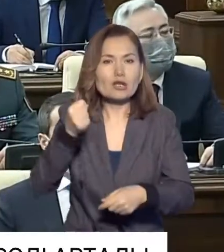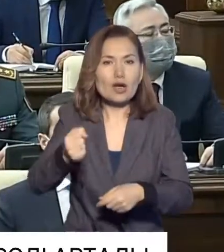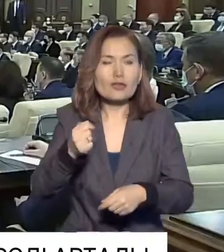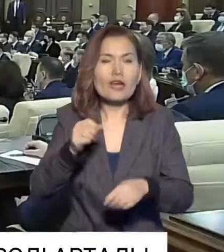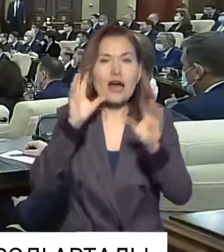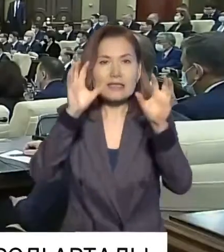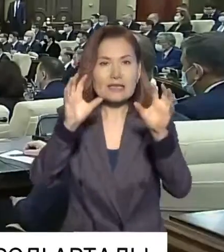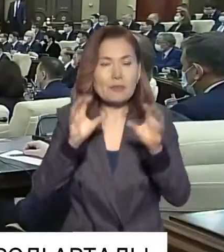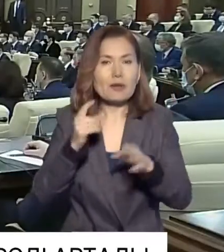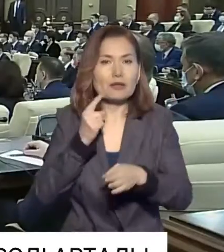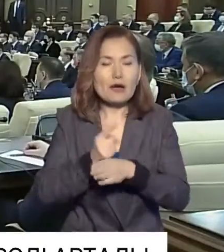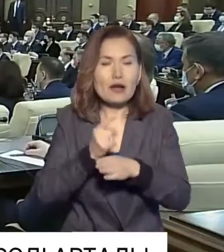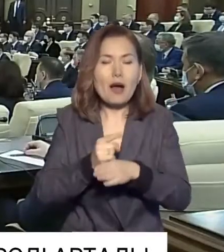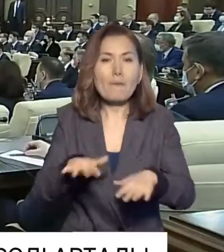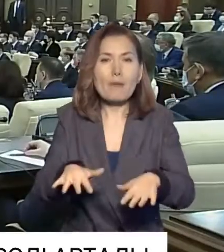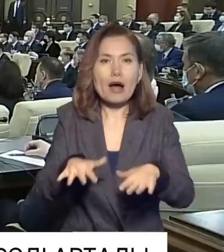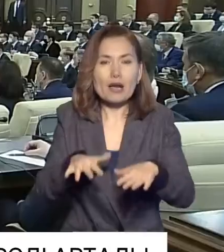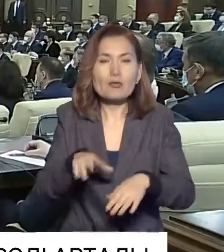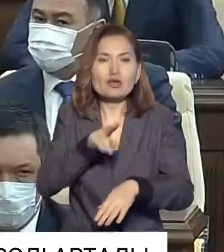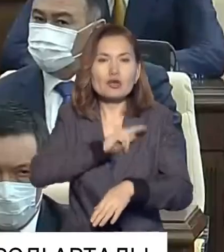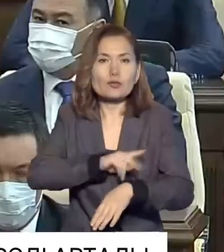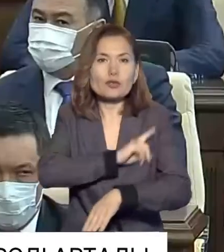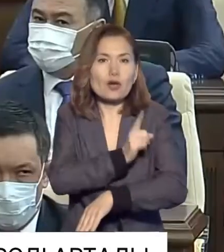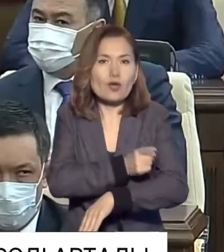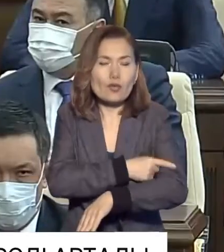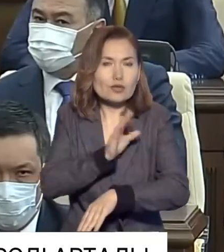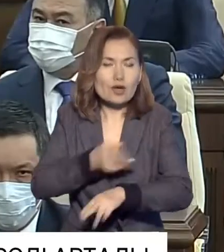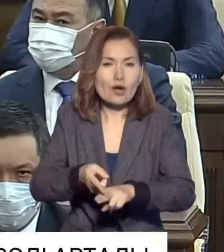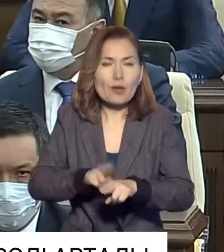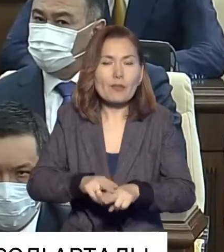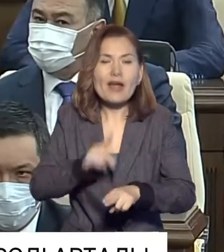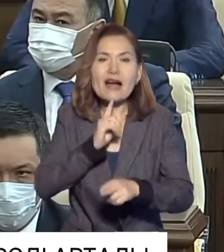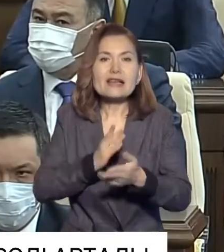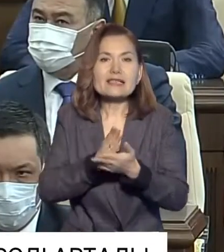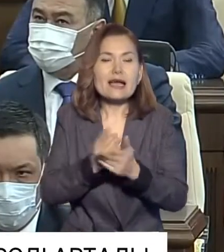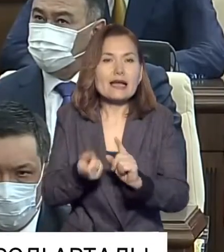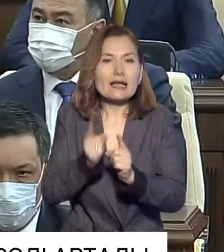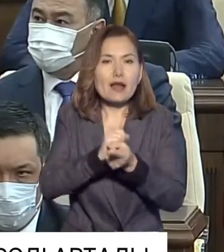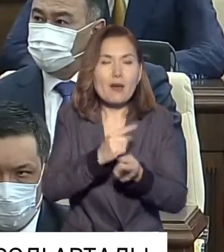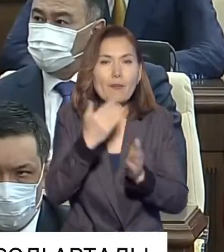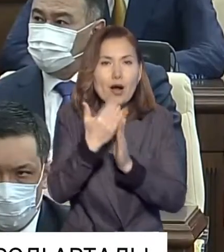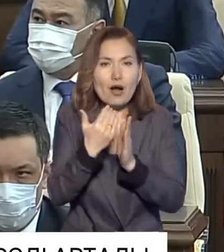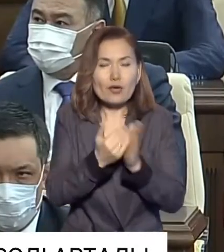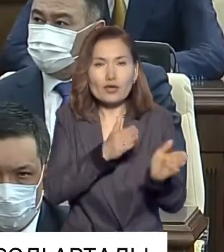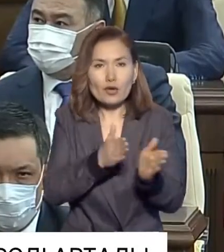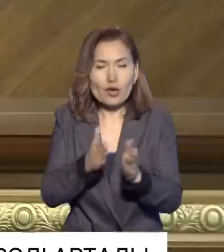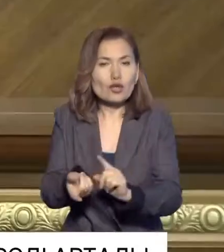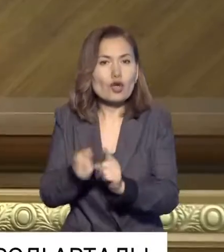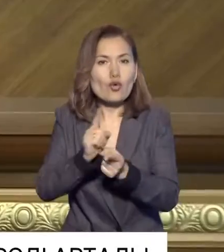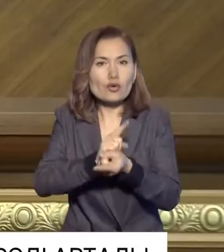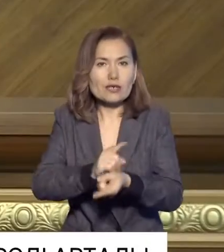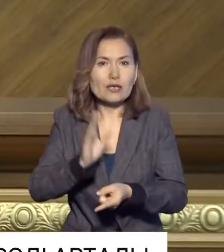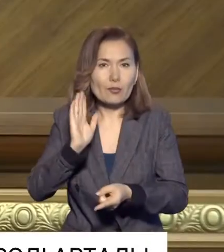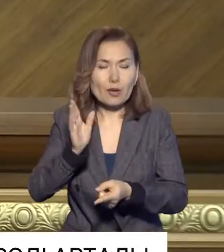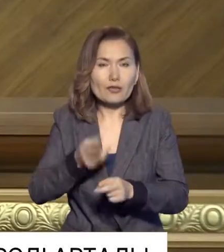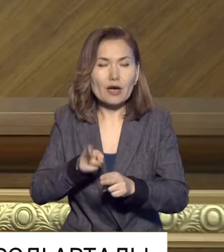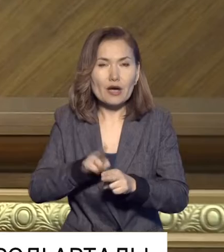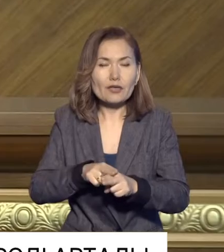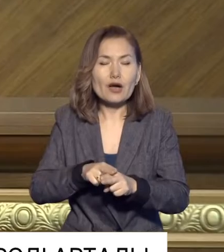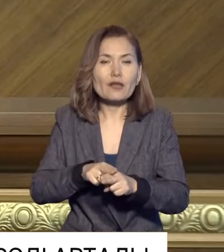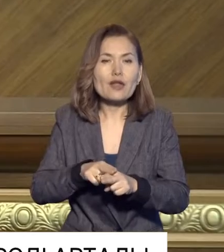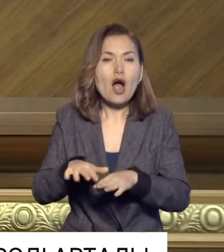Ал парламенттің рөлі артады, бұл саяси модернизация жасап, оның ойын тәртібін өзгертеді, деді Тоқаев. Әрі